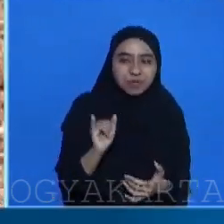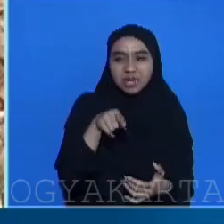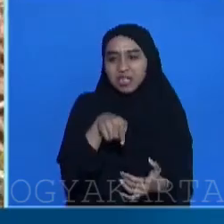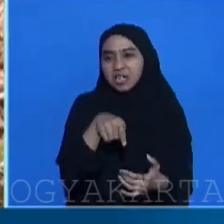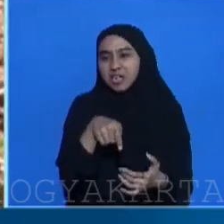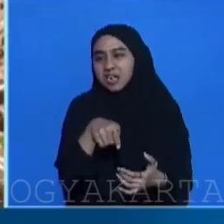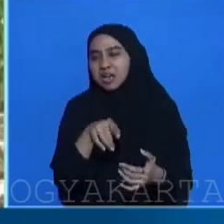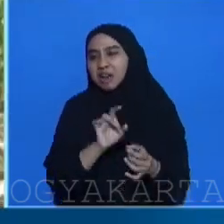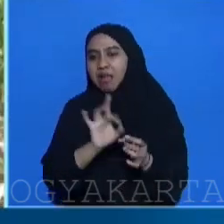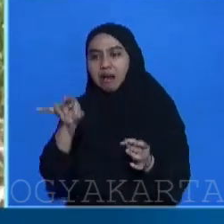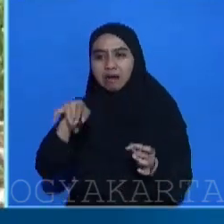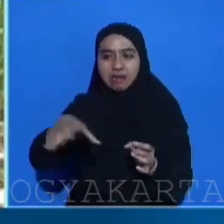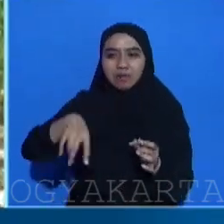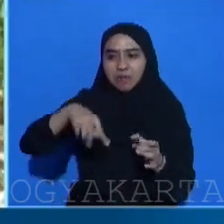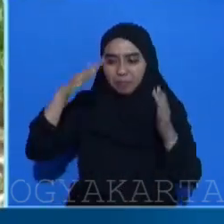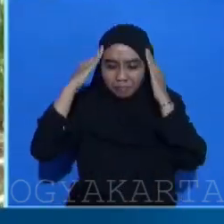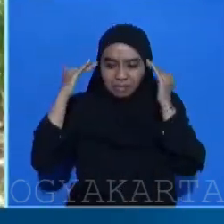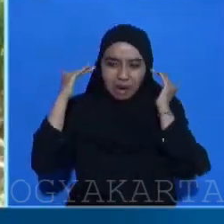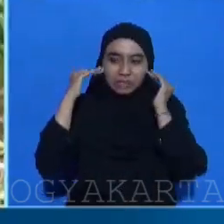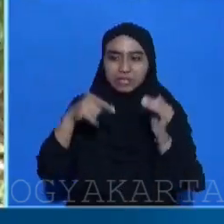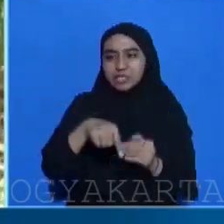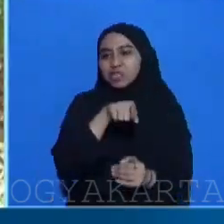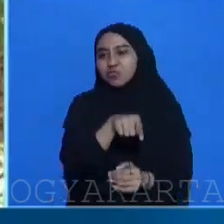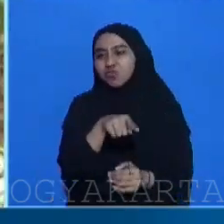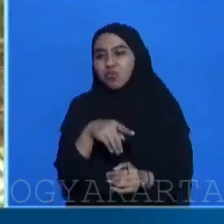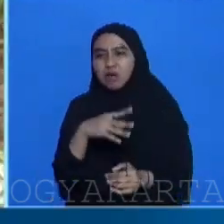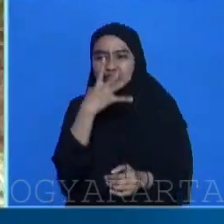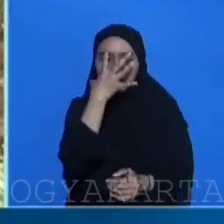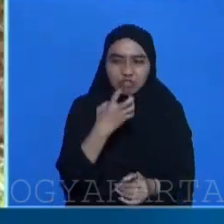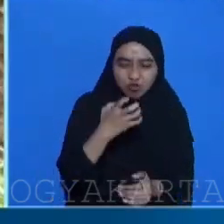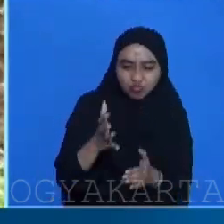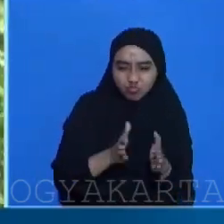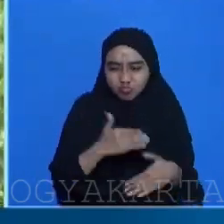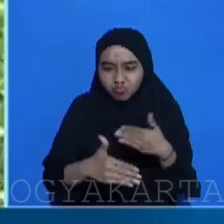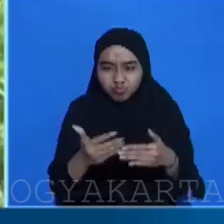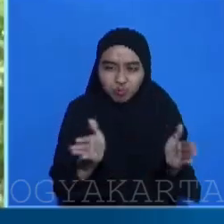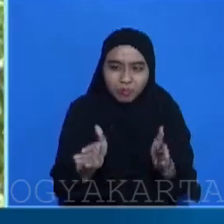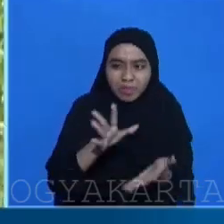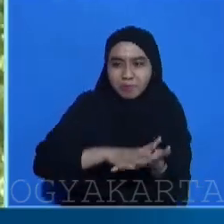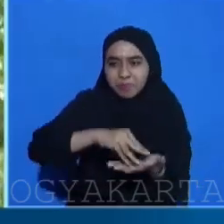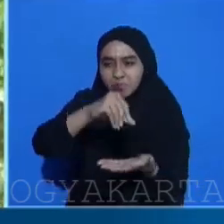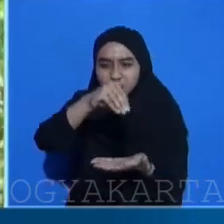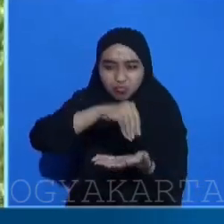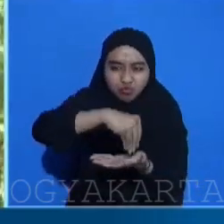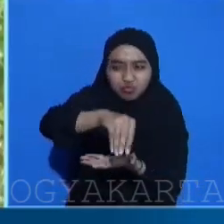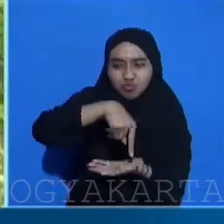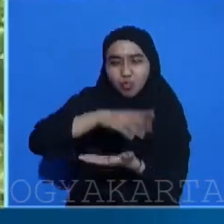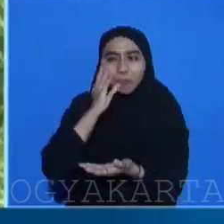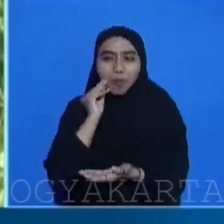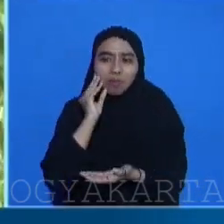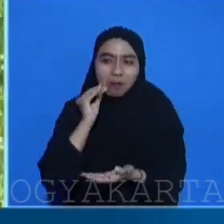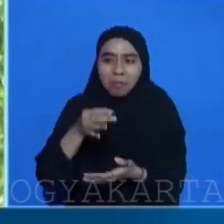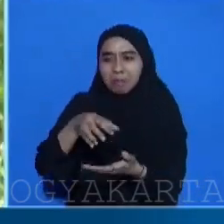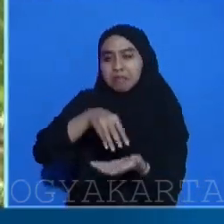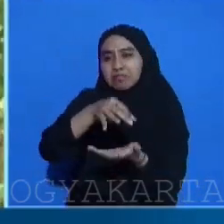bertani di lahan seperti ini butuh perlakuan serius selain biaya pupuk dan perawatan tanaman pemenuhan air menjadi